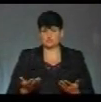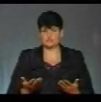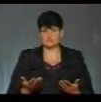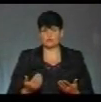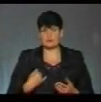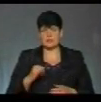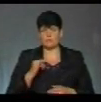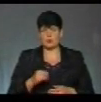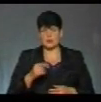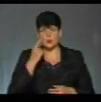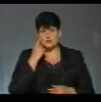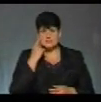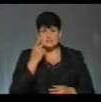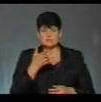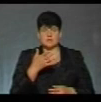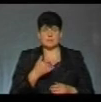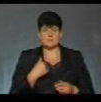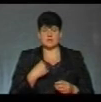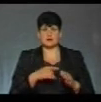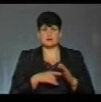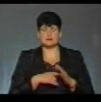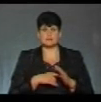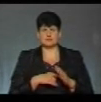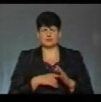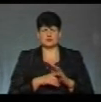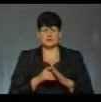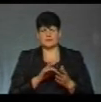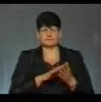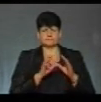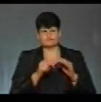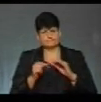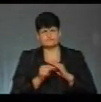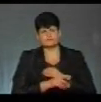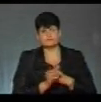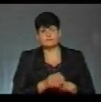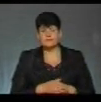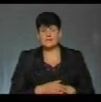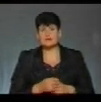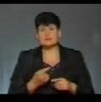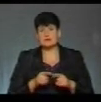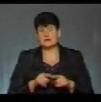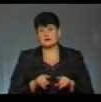мене погані оцінки, вона починає десь собі мандрувати. Через такі, що це оцінка